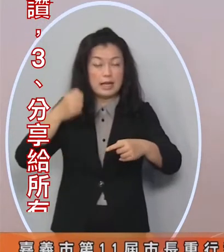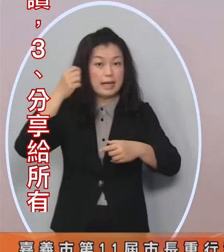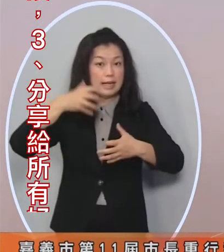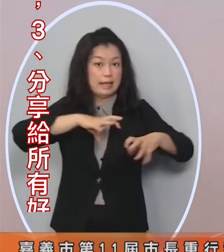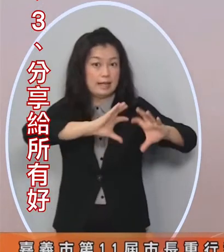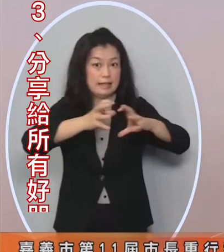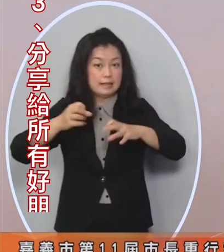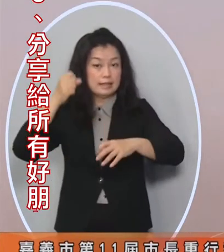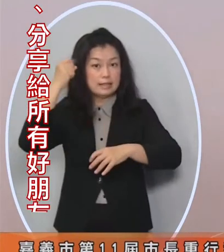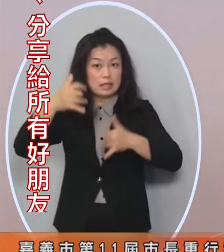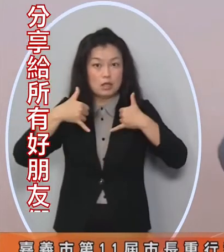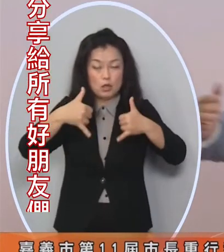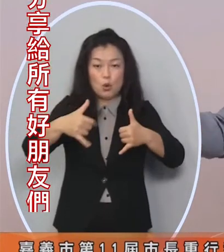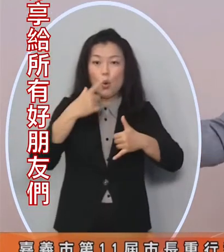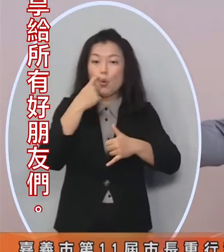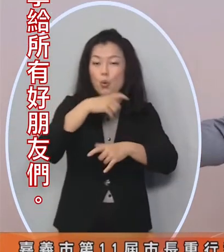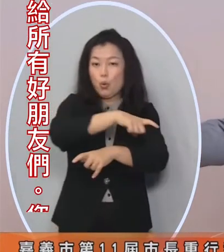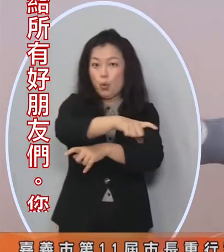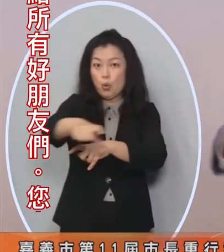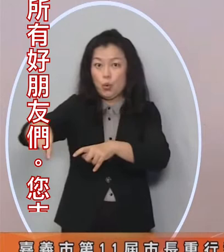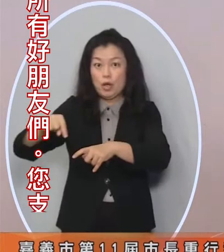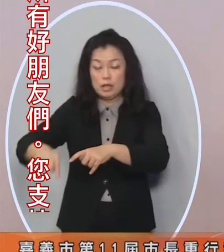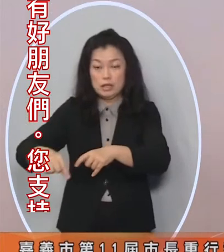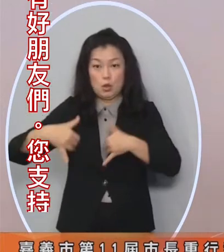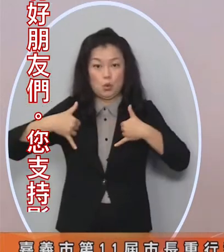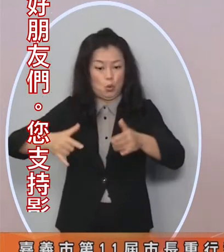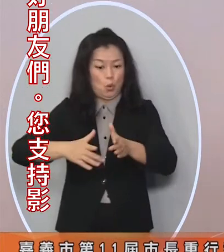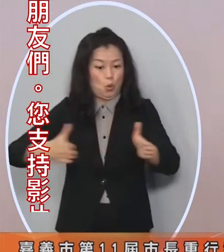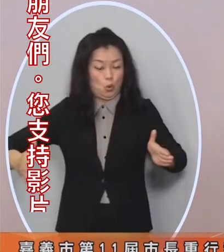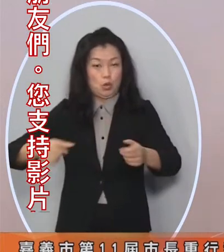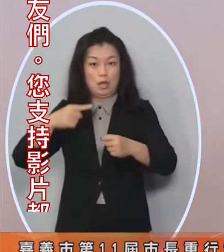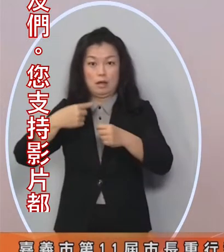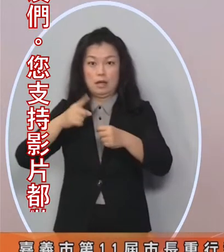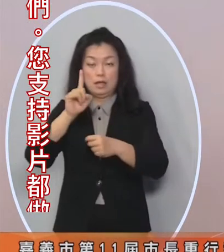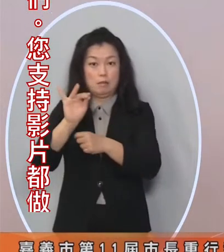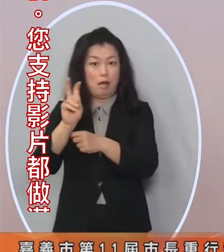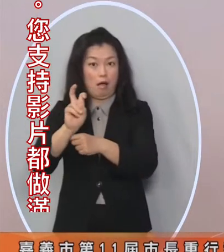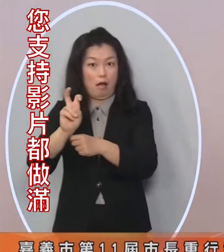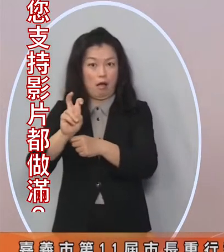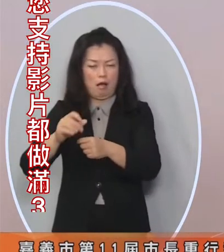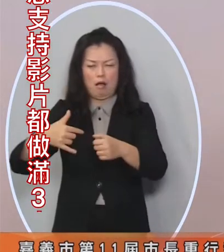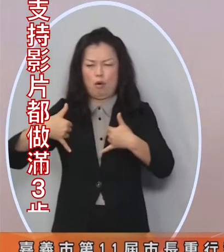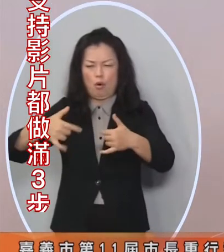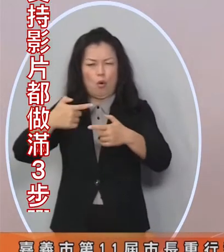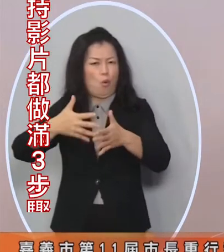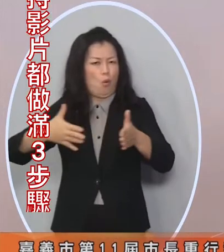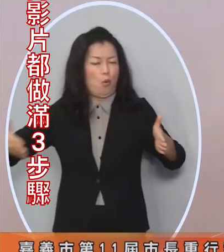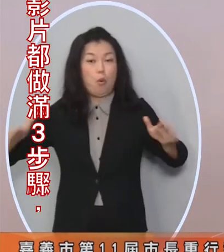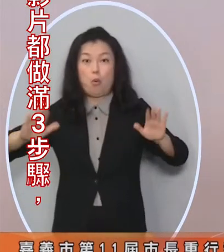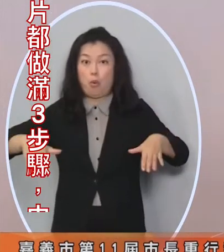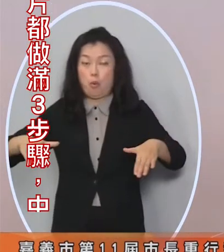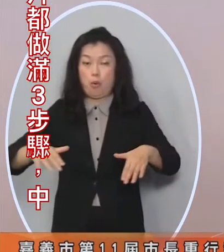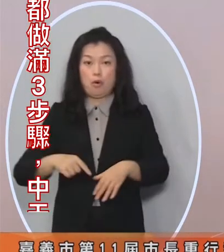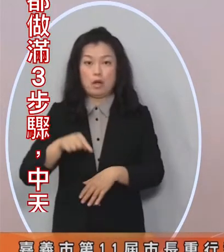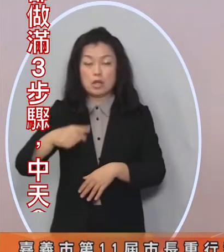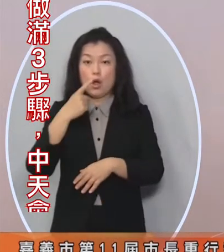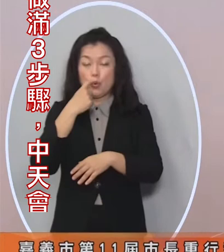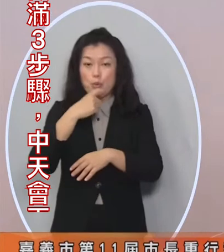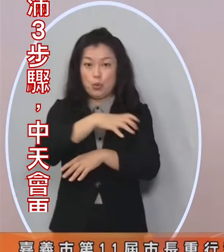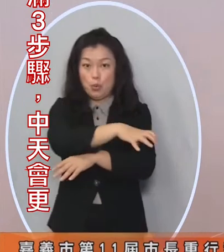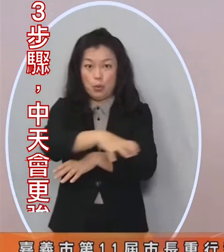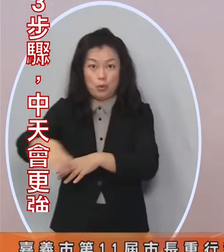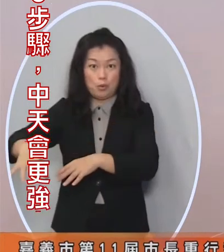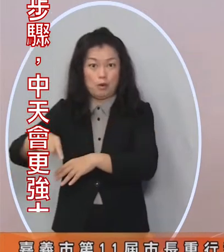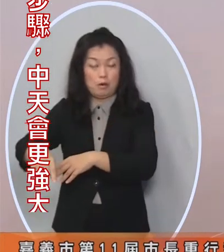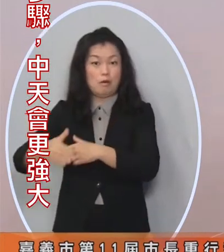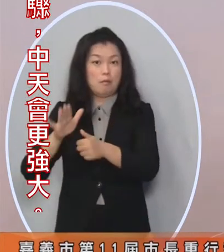大家都非常清楚，四贤路是120米的大道路，所以我们的绿带非常宽敞，那绿带可以足以